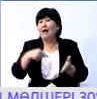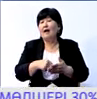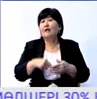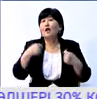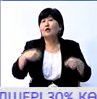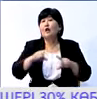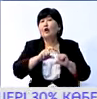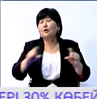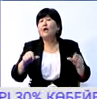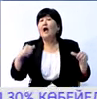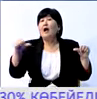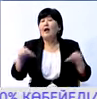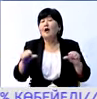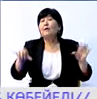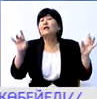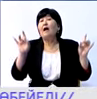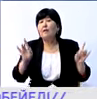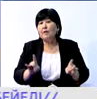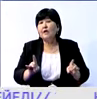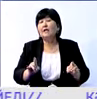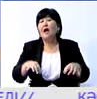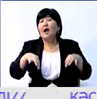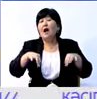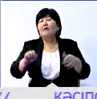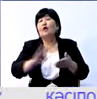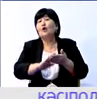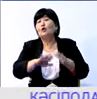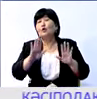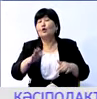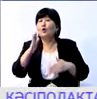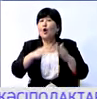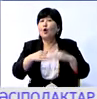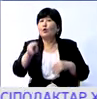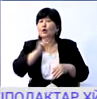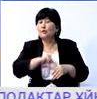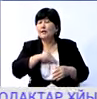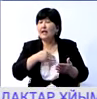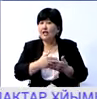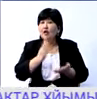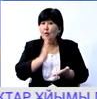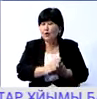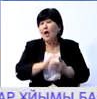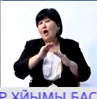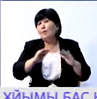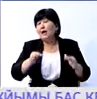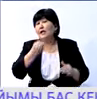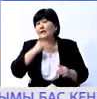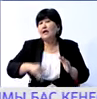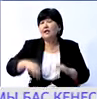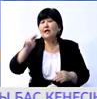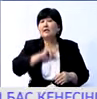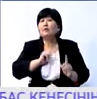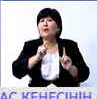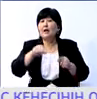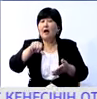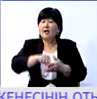сауда орындары мен кафелерде, мейрамханаларда, автокөлік жуу орындарында, құрылыс мекемелерінде еңбек етіп жүр. Баланың ерте жастан еңбекке